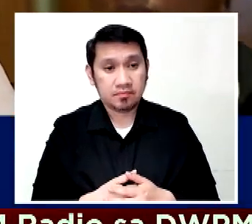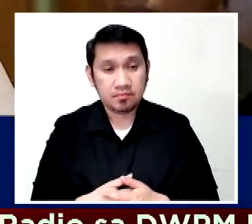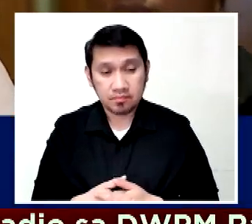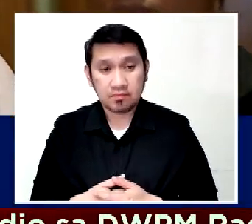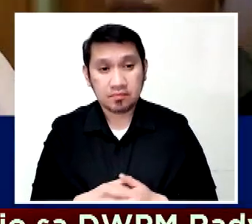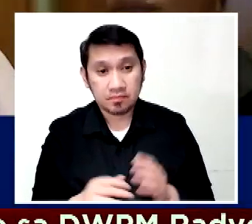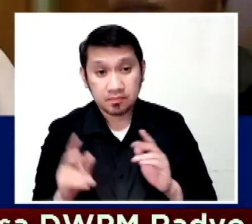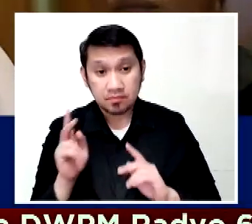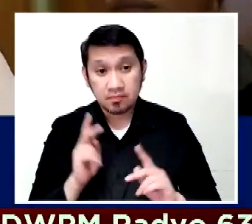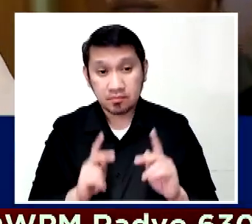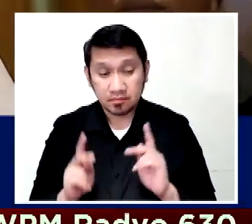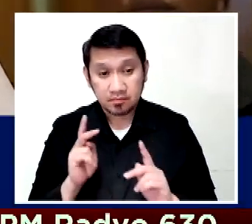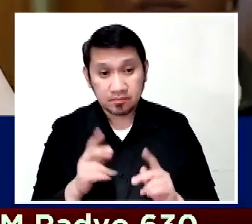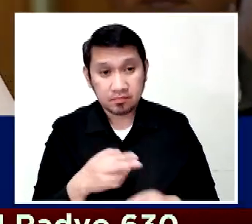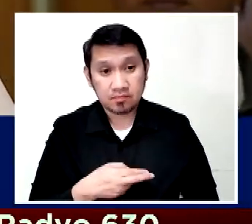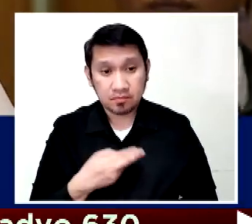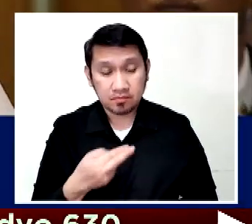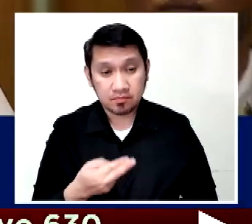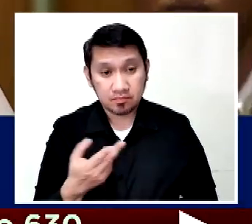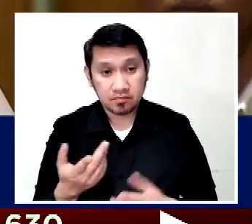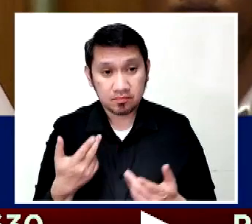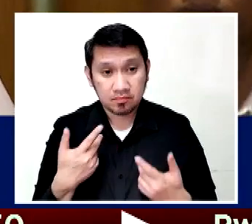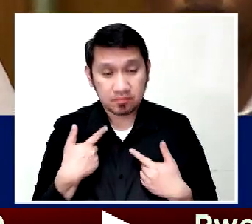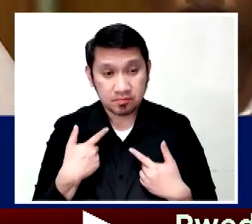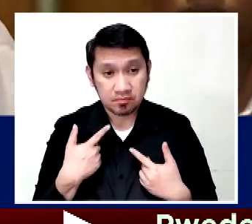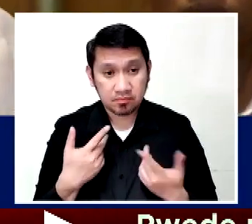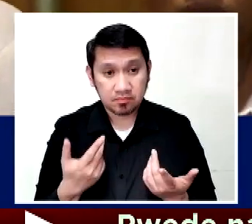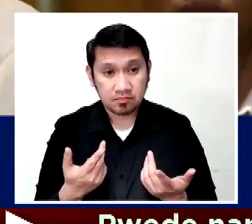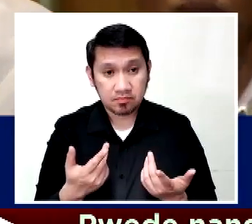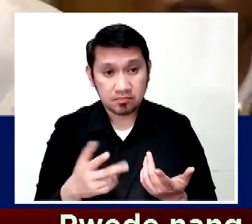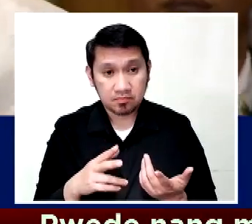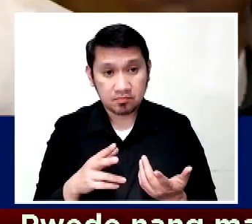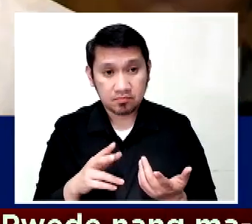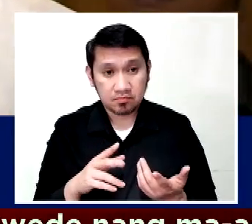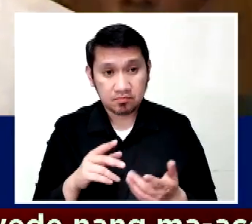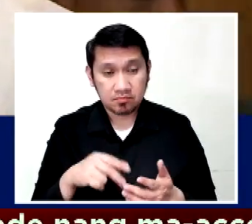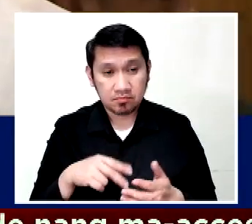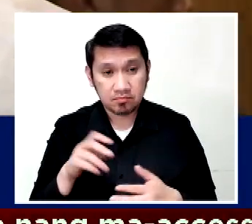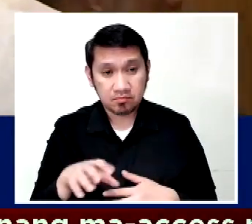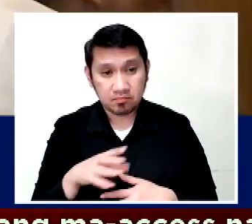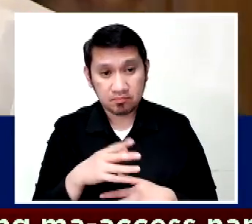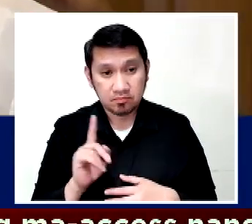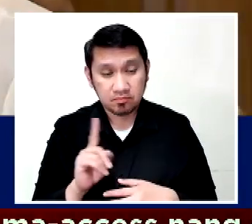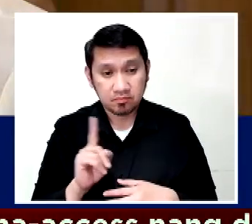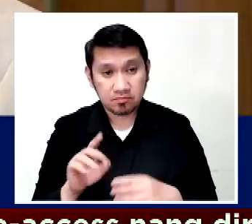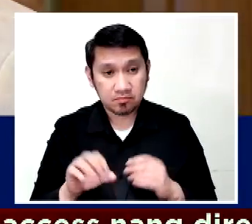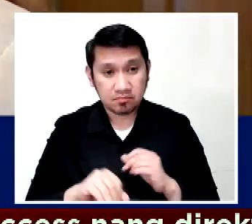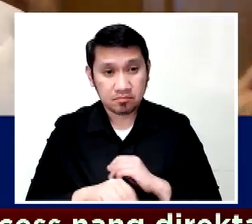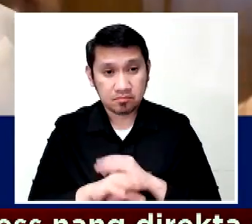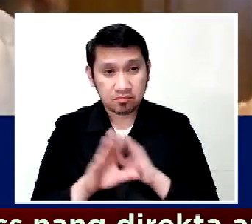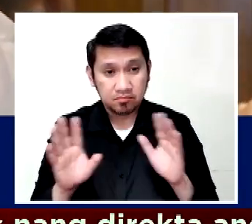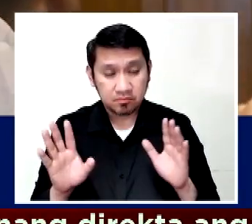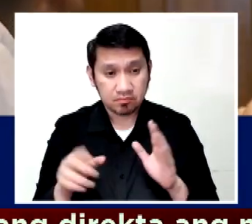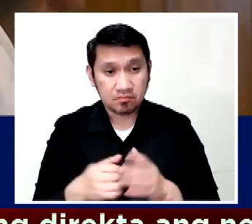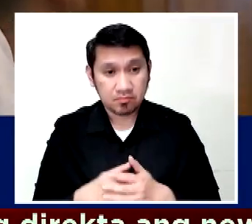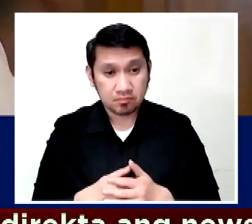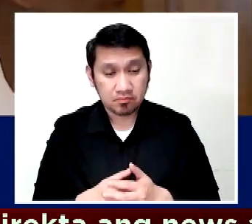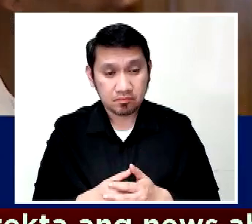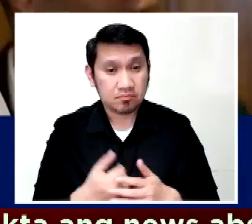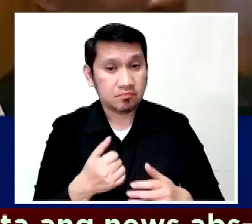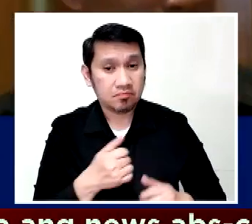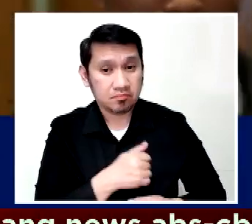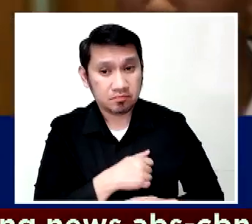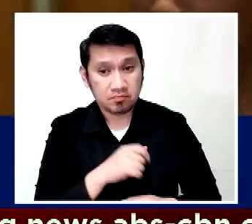people who are reacting are jumping the gun. Alright? Ang klaro dito is that the armed forces